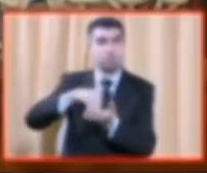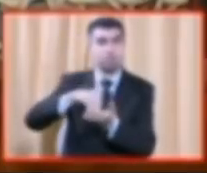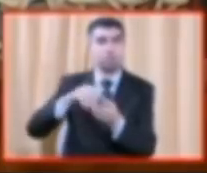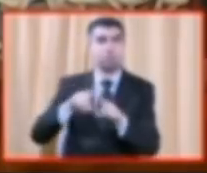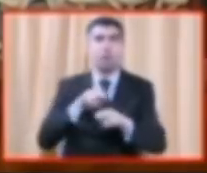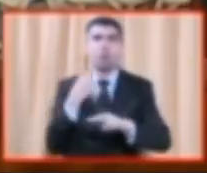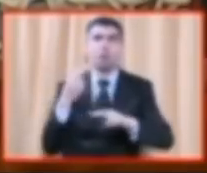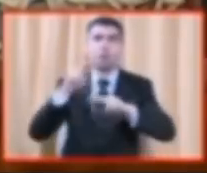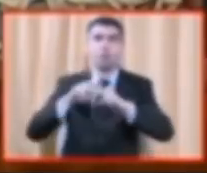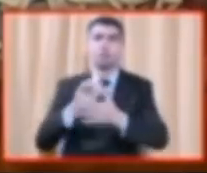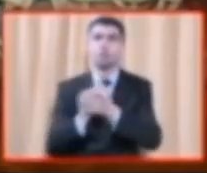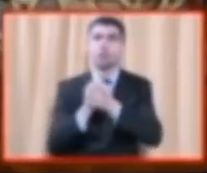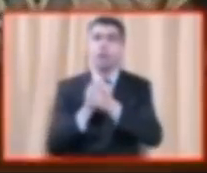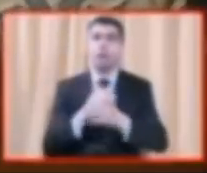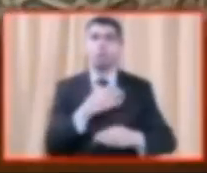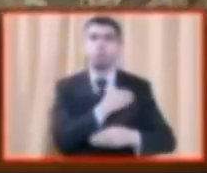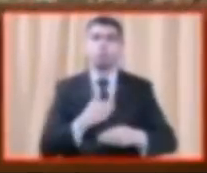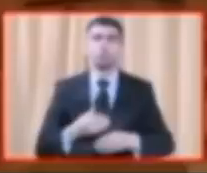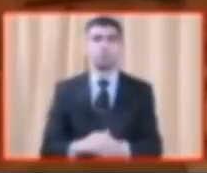على روحه الطاهرة.